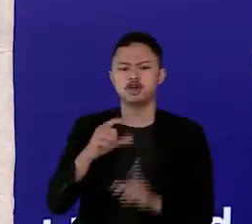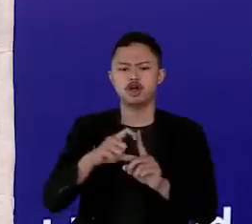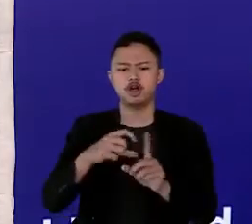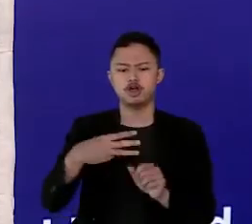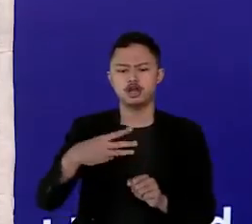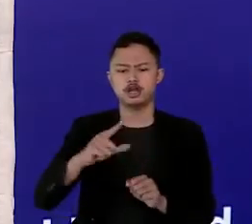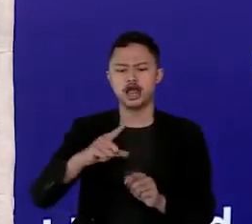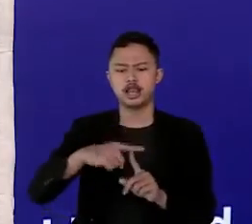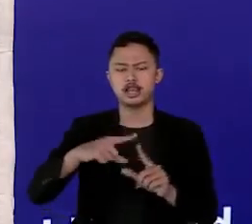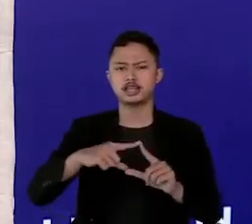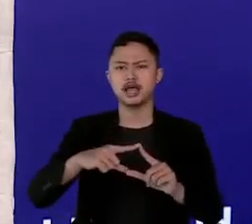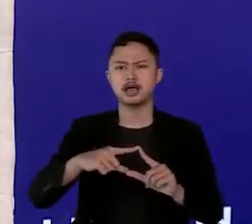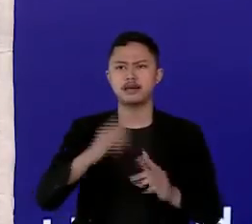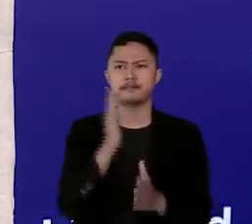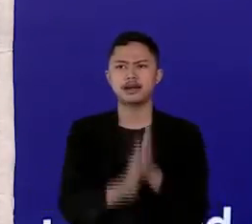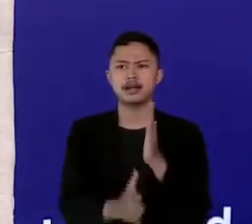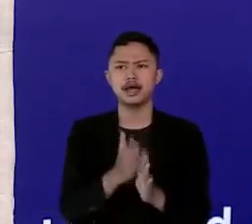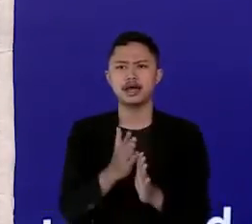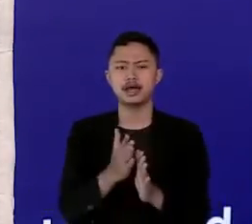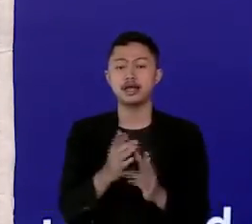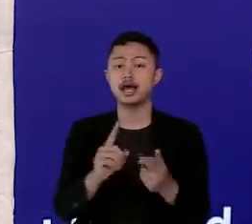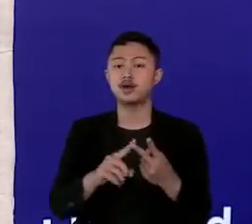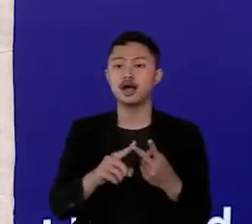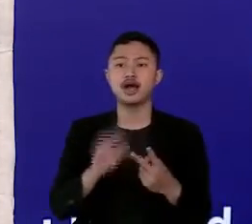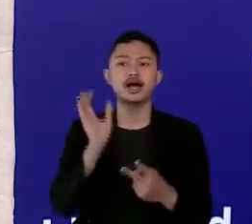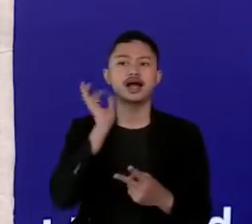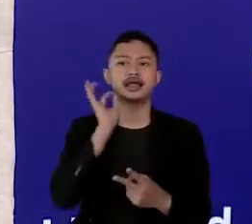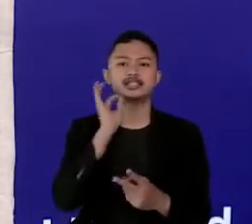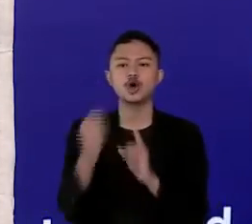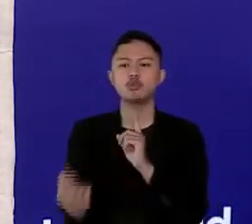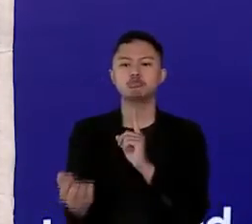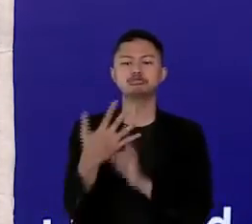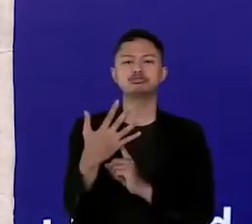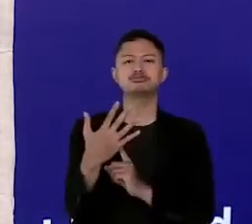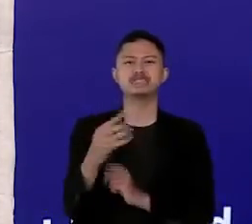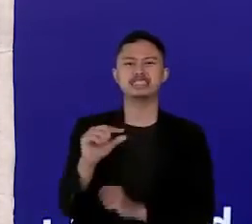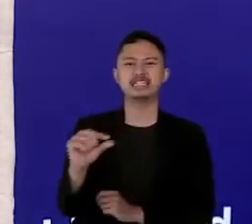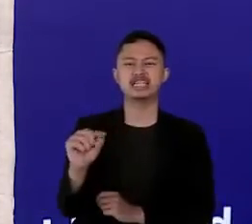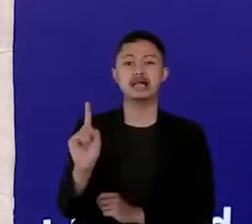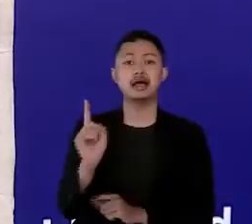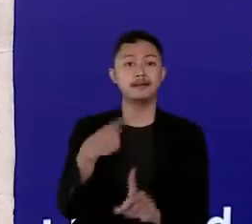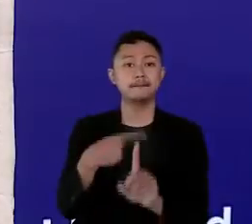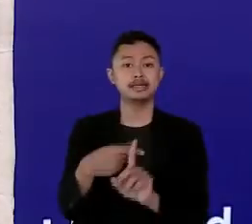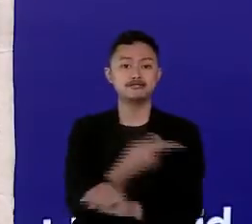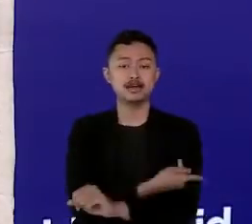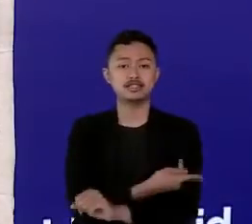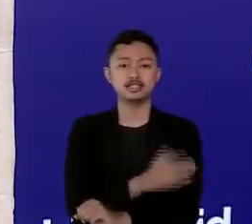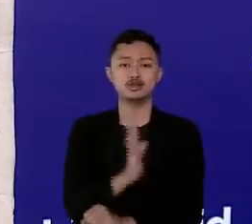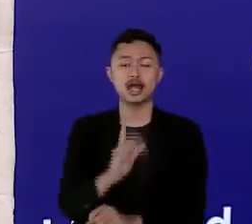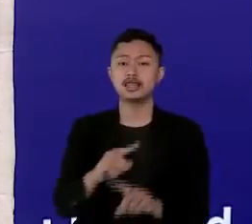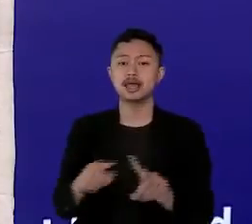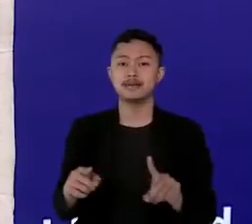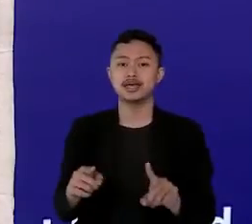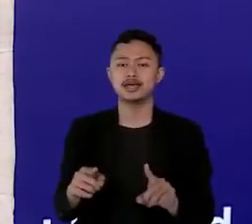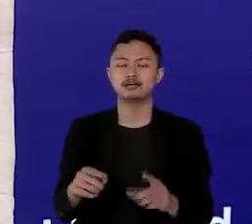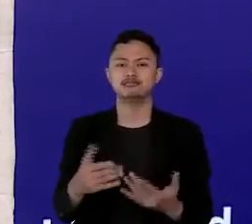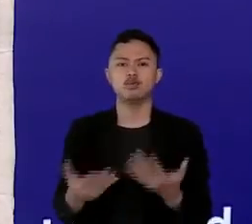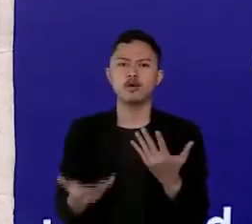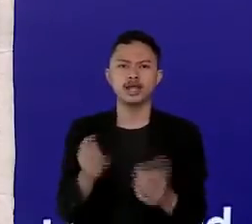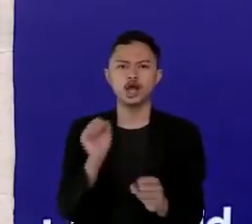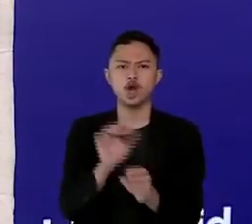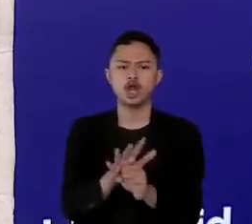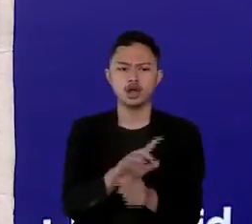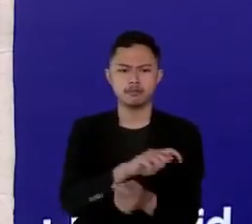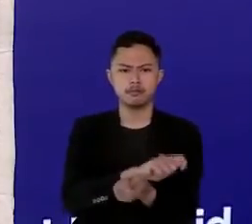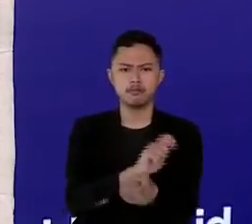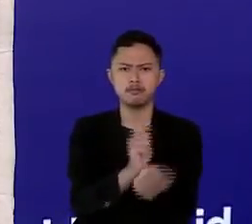varian Delta kemungkinan untuk tertular lagi itu sangat kecil Apalagi sudah divaksin Namun karena virus ini terus bermutasi